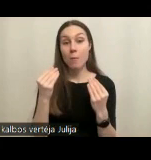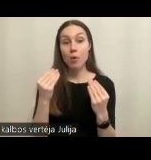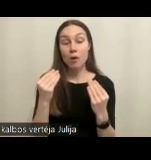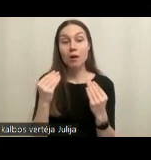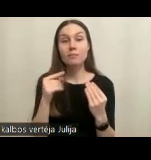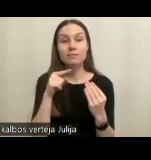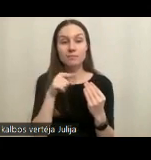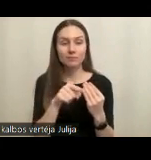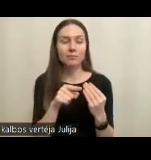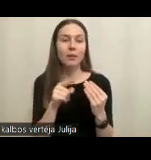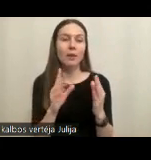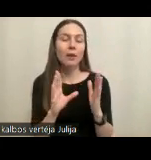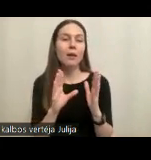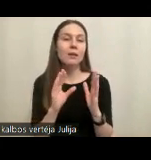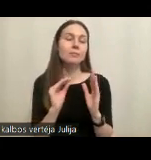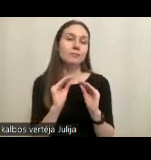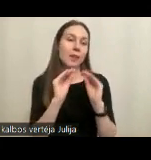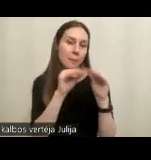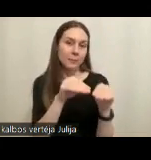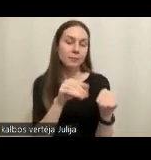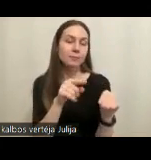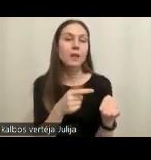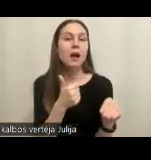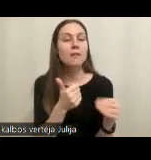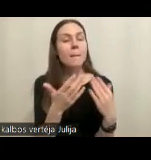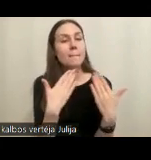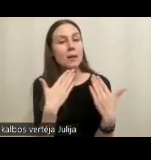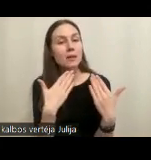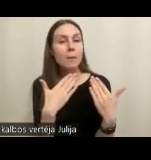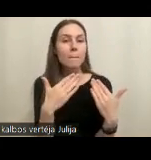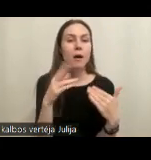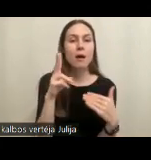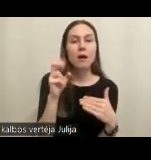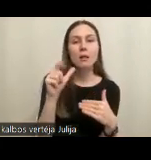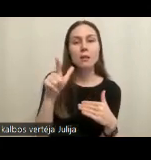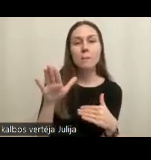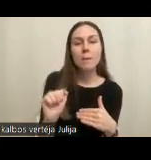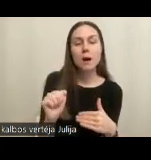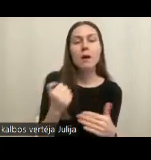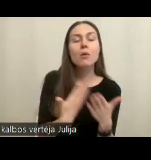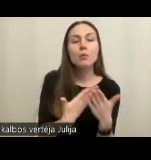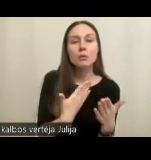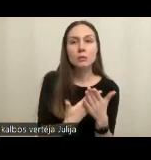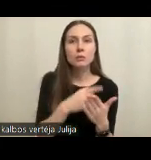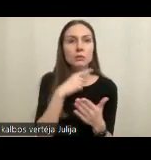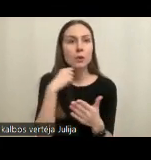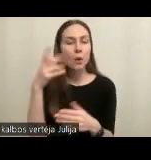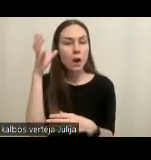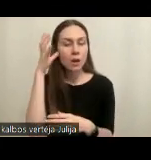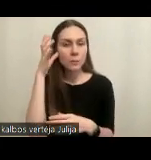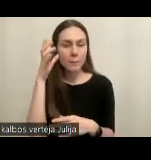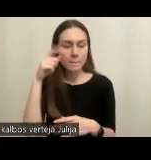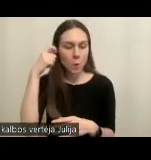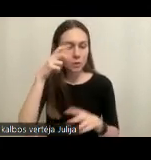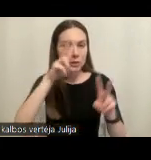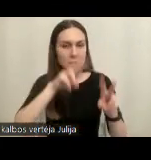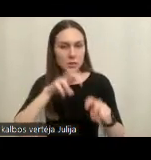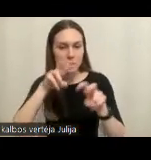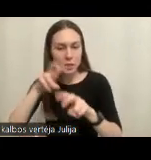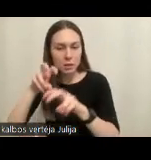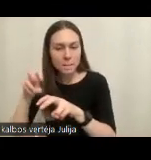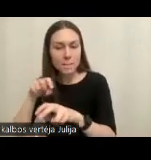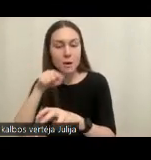šią kelionę, kalbant apie bendravimą ir kalbą, todėl, kad yra daug akademinių mokslinių tyrimų, kurie